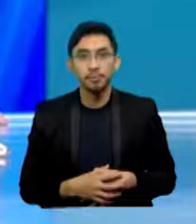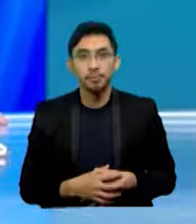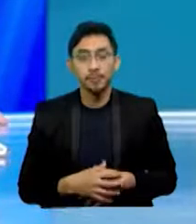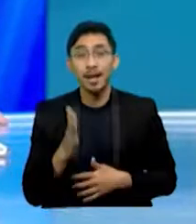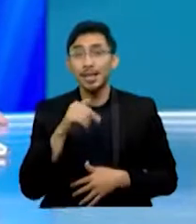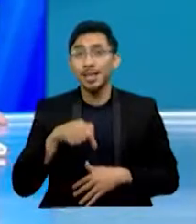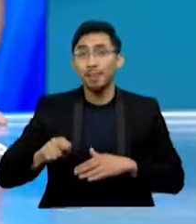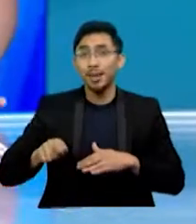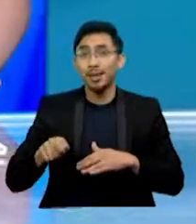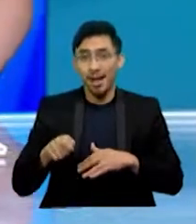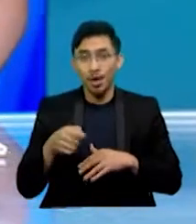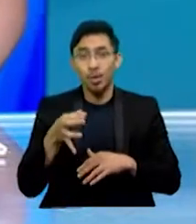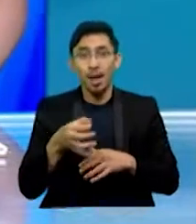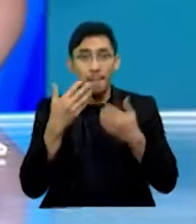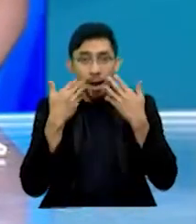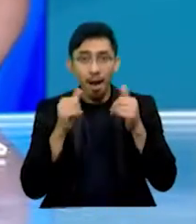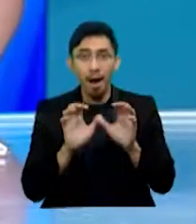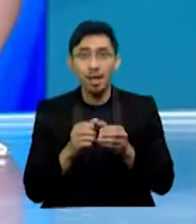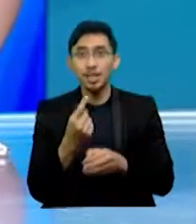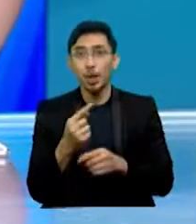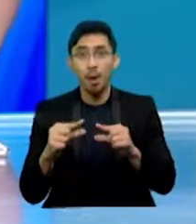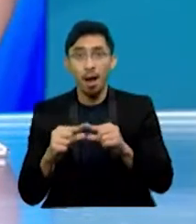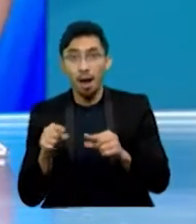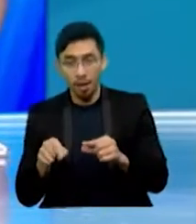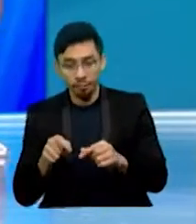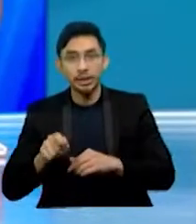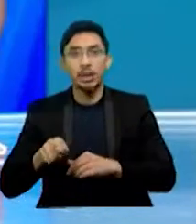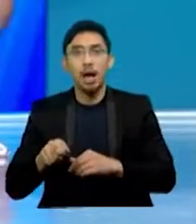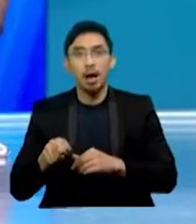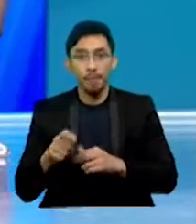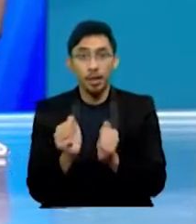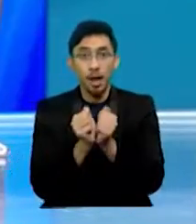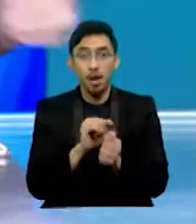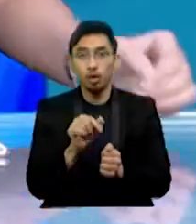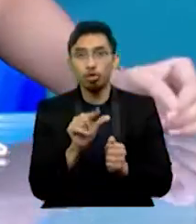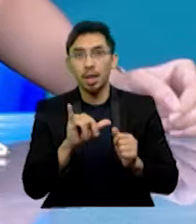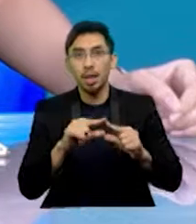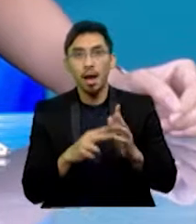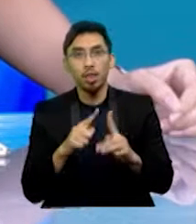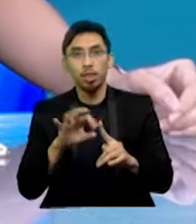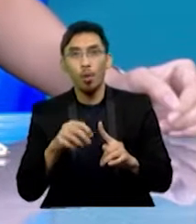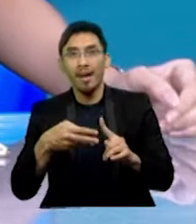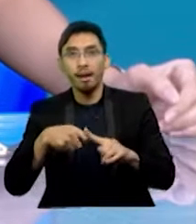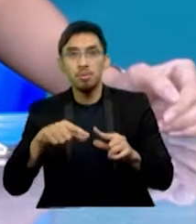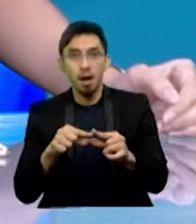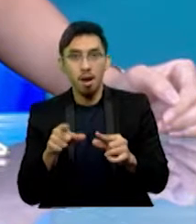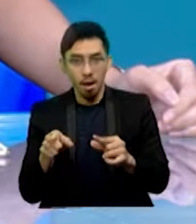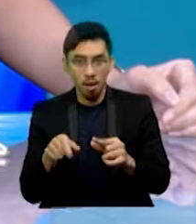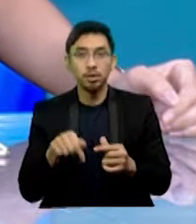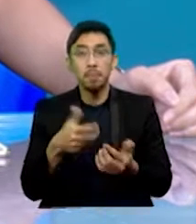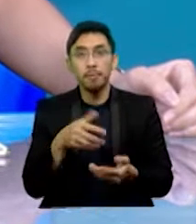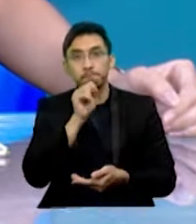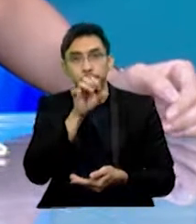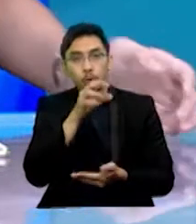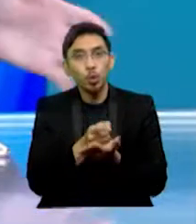Hari ini pemirsa Pengadilan Negeri Kota Malang kelas 1A kembali menggelar sidang dengan terdakwa Julianto Eka Putra dengan agenda sidang